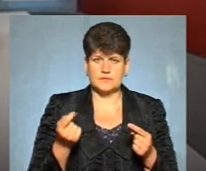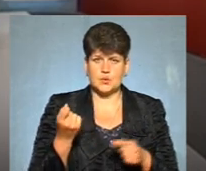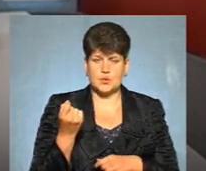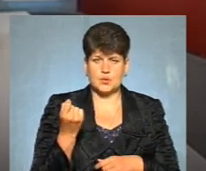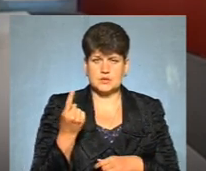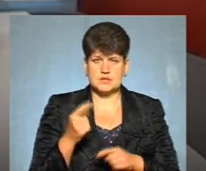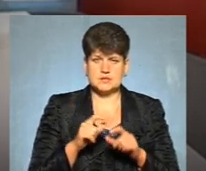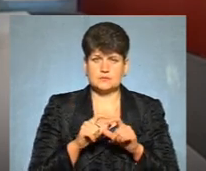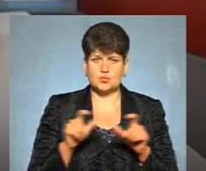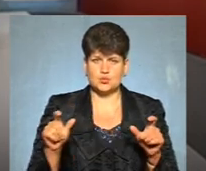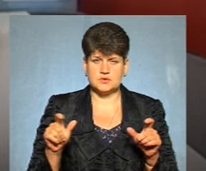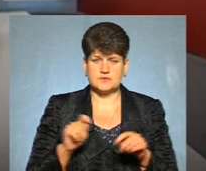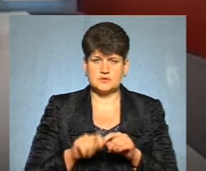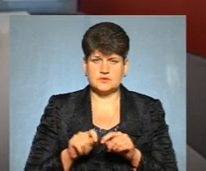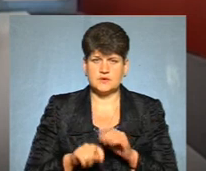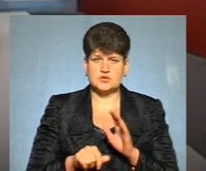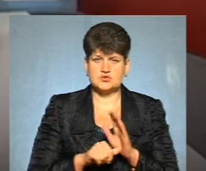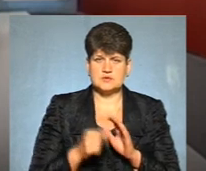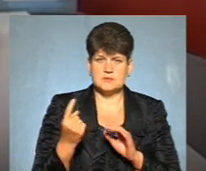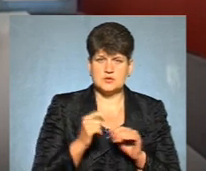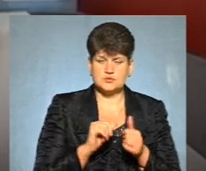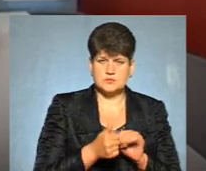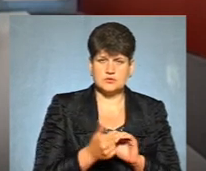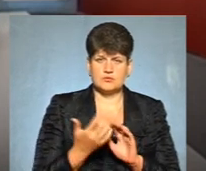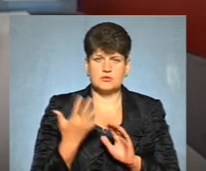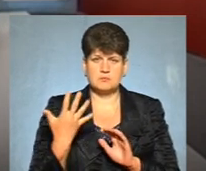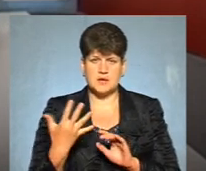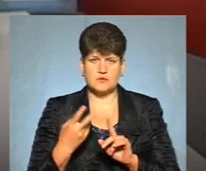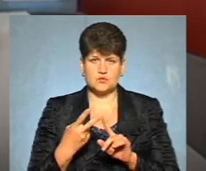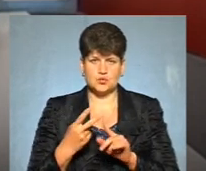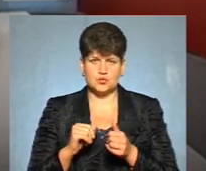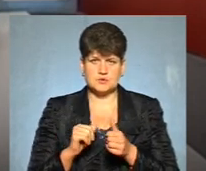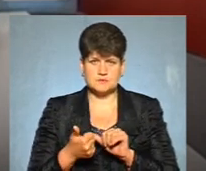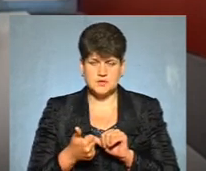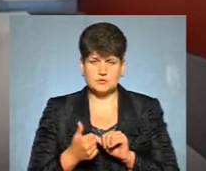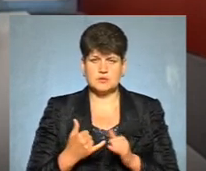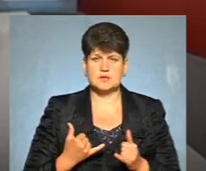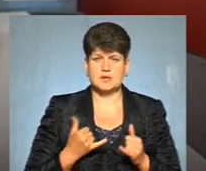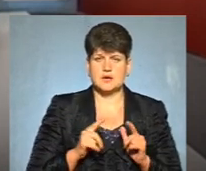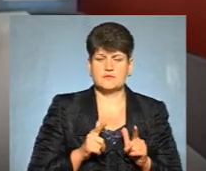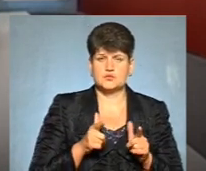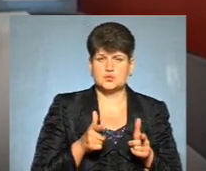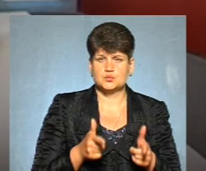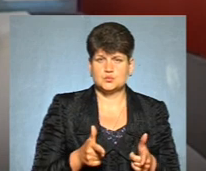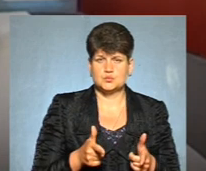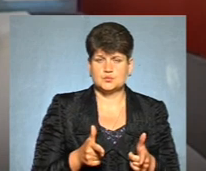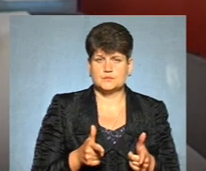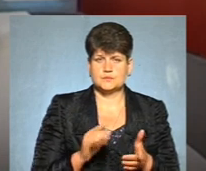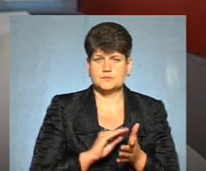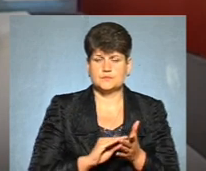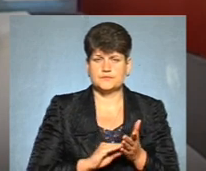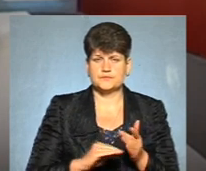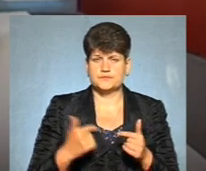11 пунктів тестування, 6 в першу зміну і 5 в другу зміну. І для вступу, власне, складання